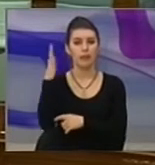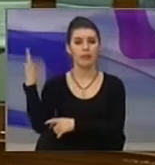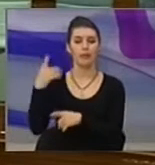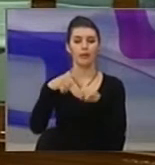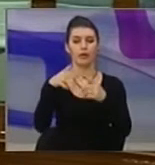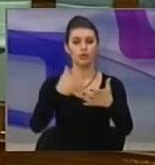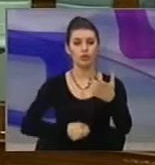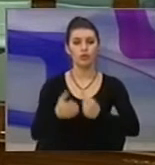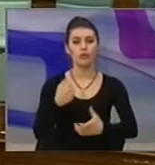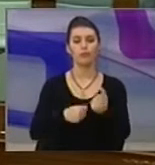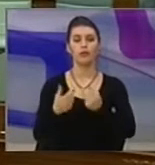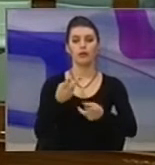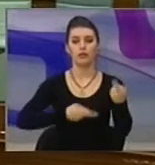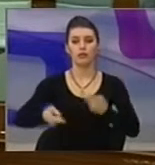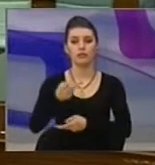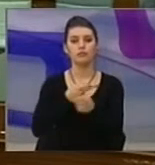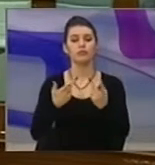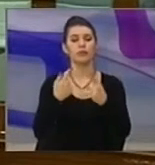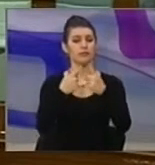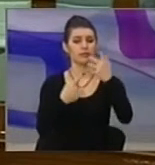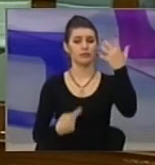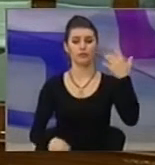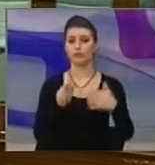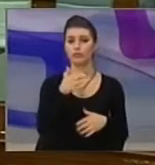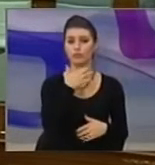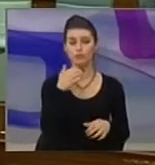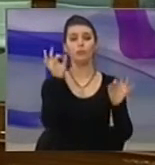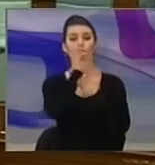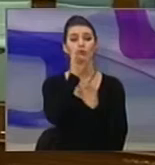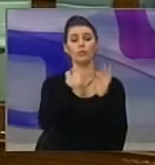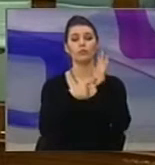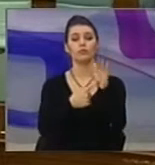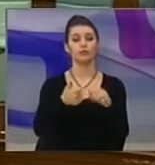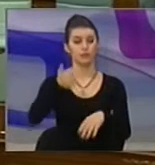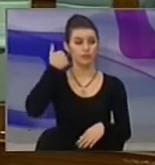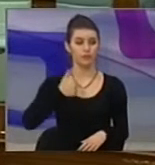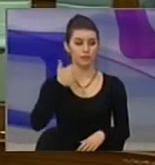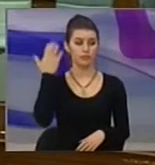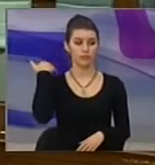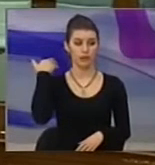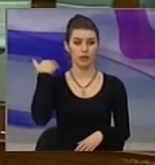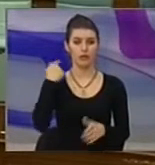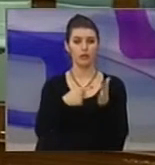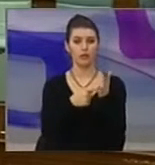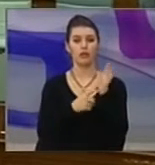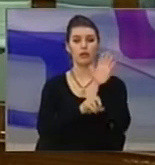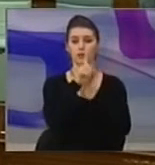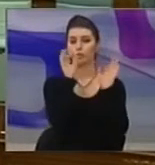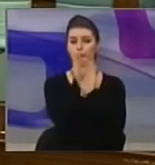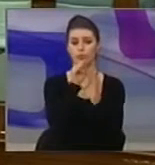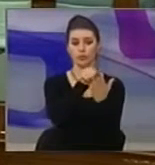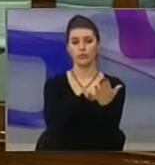pemikullëë treë G por NUK E pë regminor kryer vitin E kaluarhe NUK tregojzultet